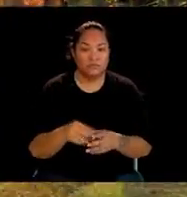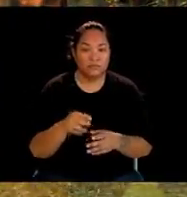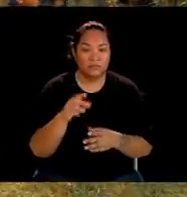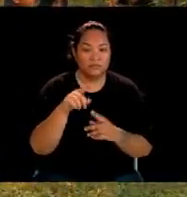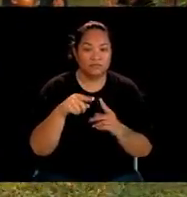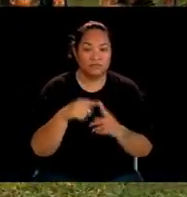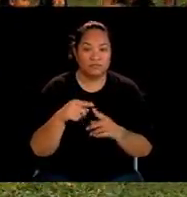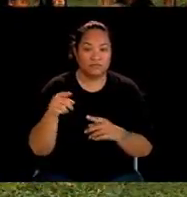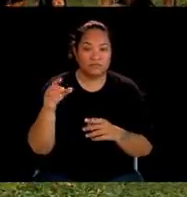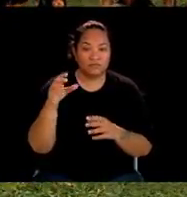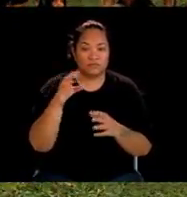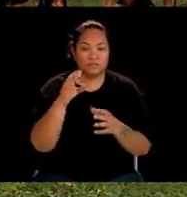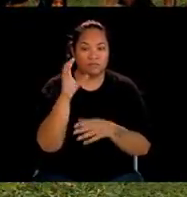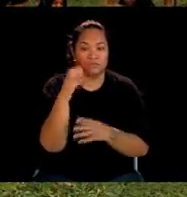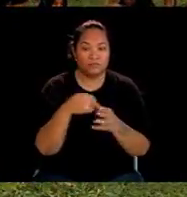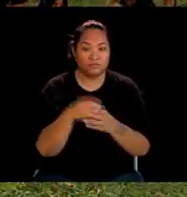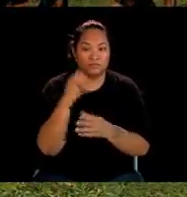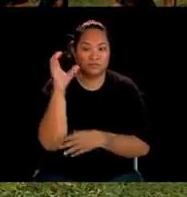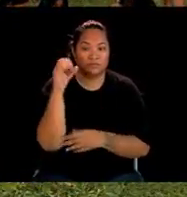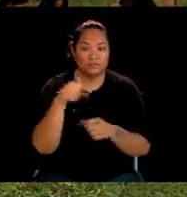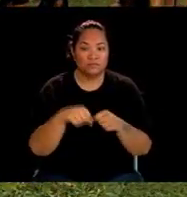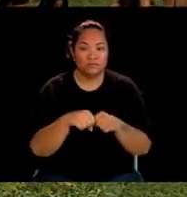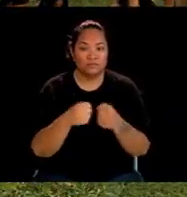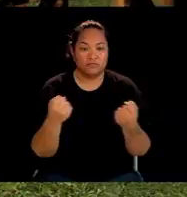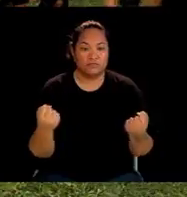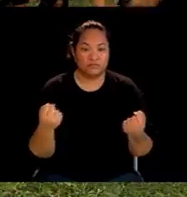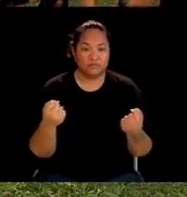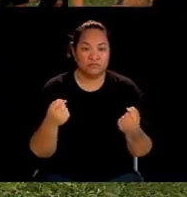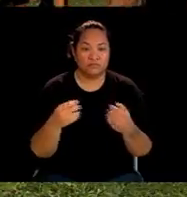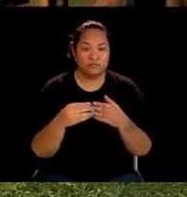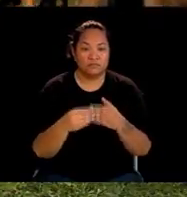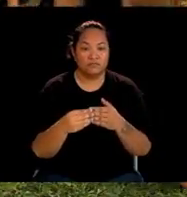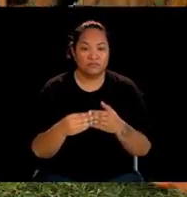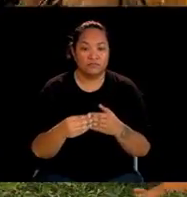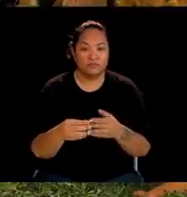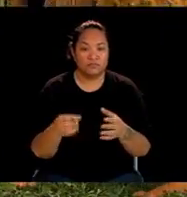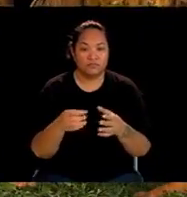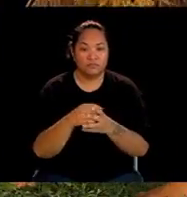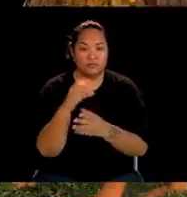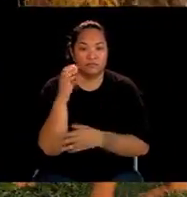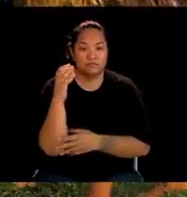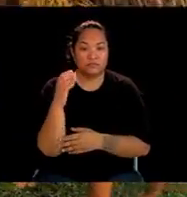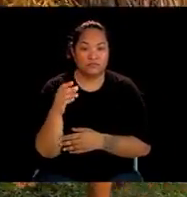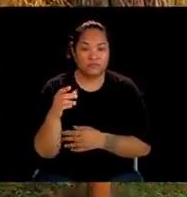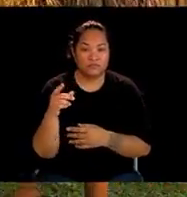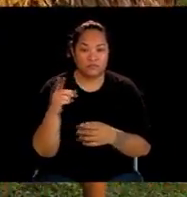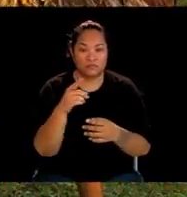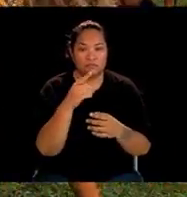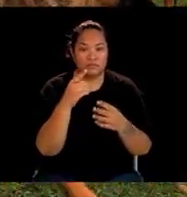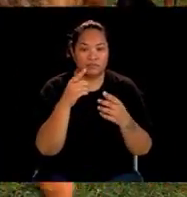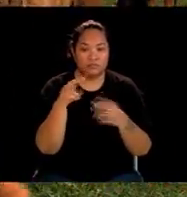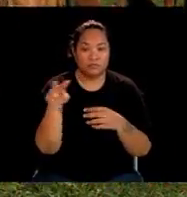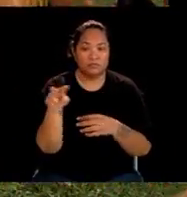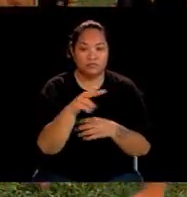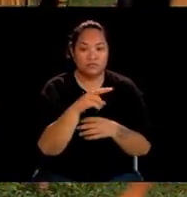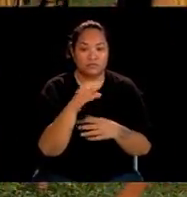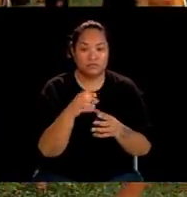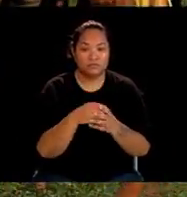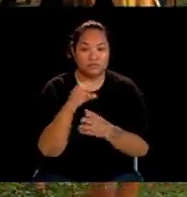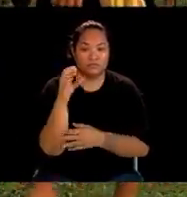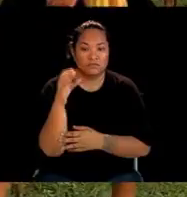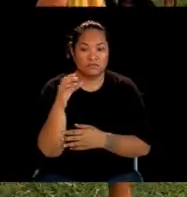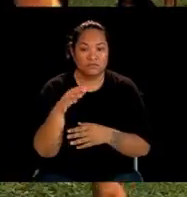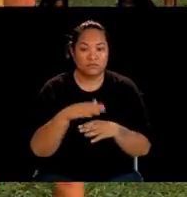guaha mataw ni jumama kiti na tizin ilinala imataw mafananaan at saot Tumakpapa